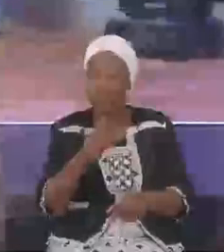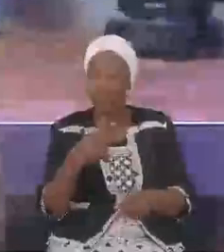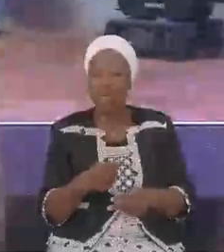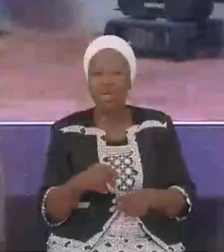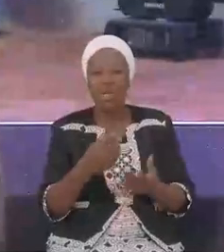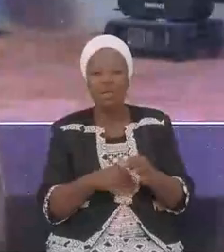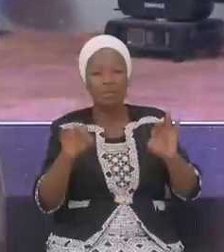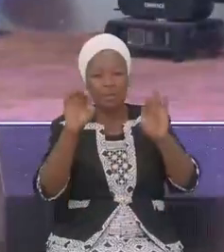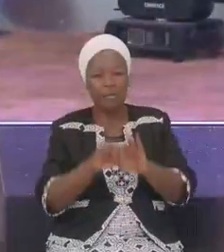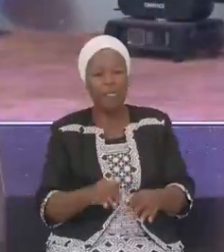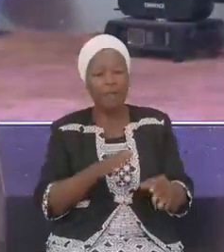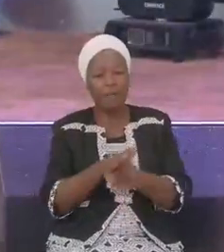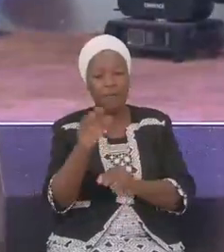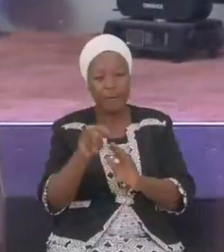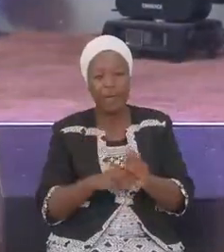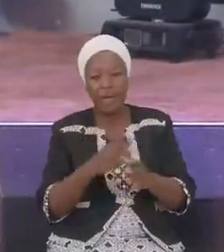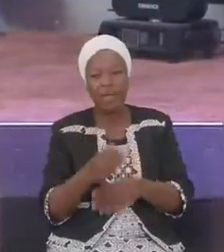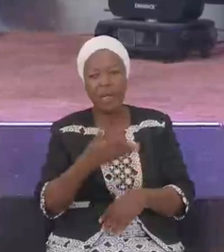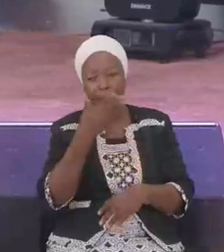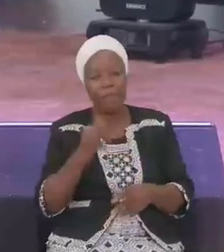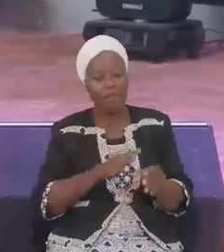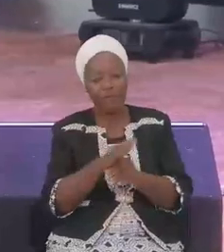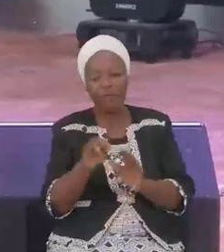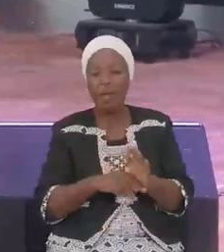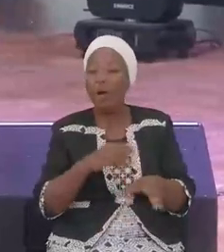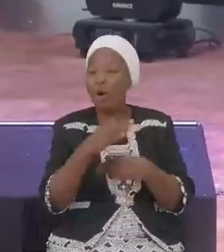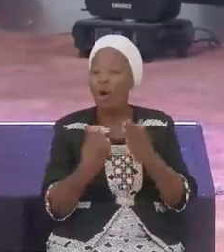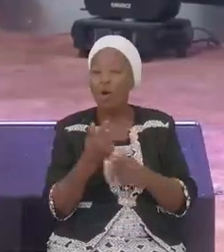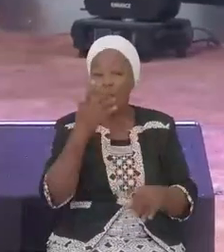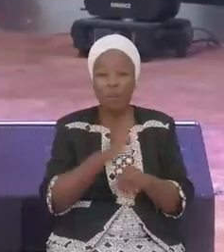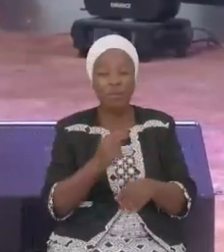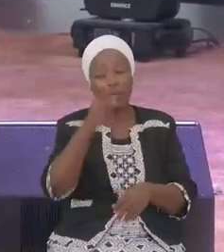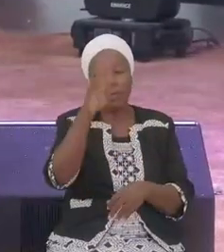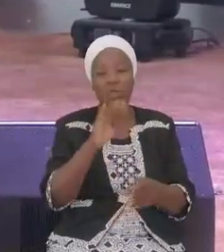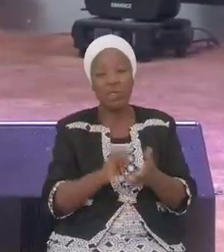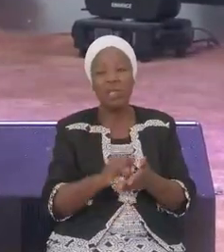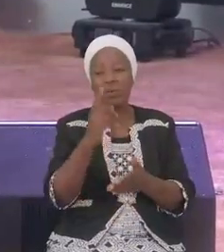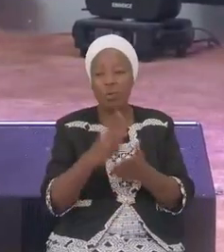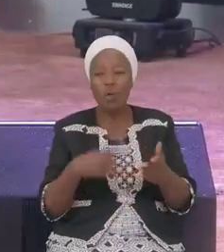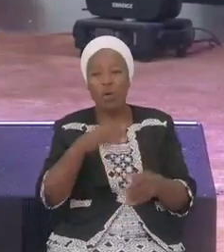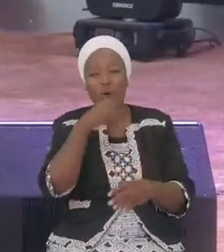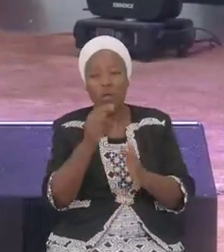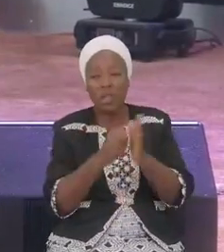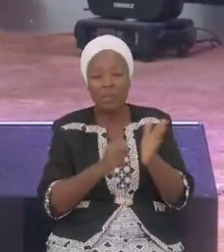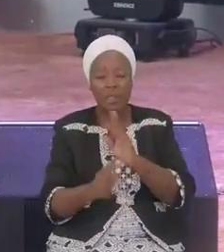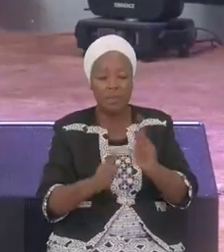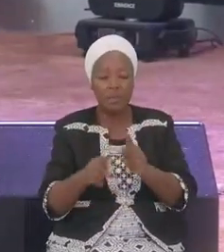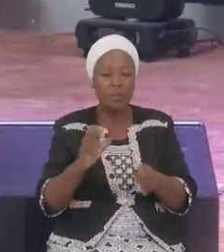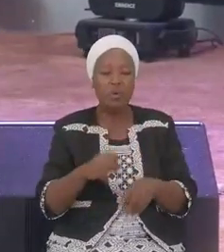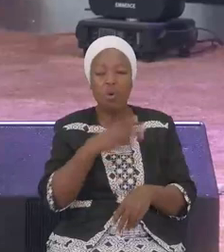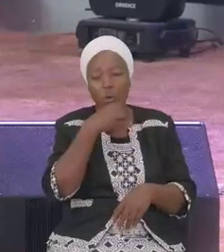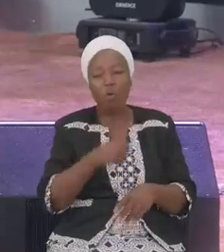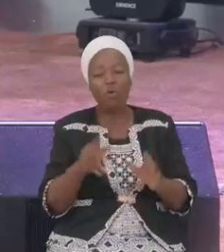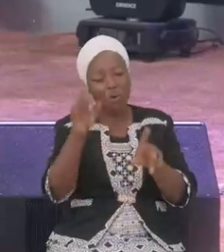l'accomplissement de base et le meilleur accomplissement des promesses de Dieu, que ce que les gens de